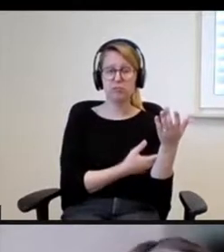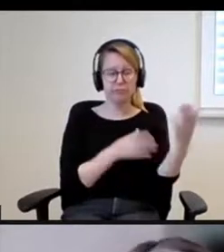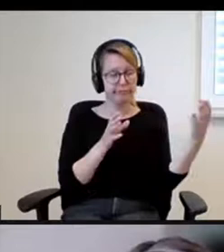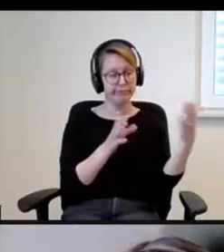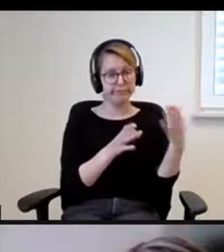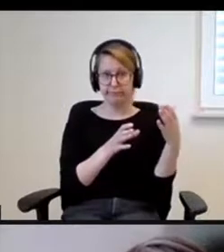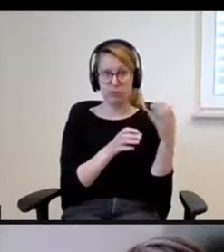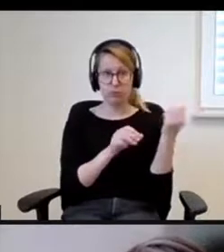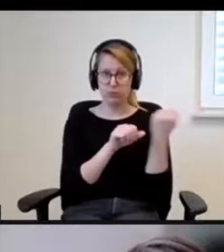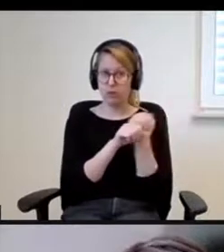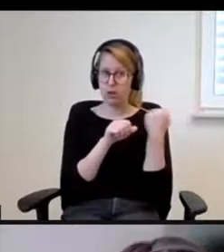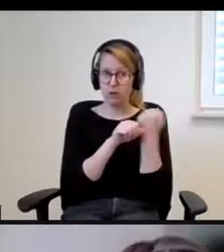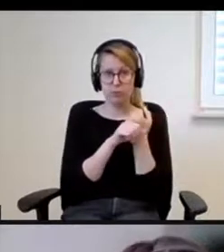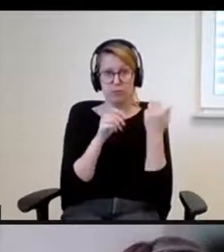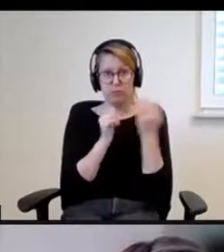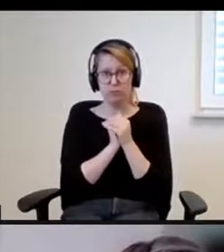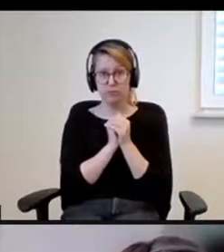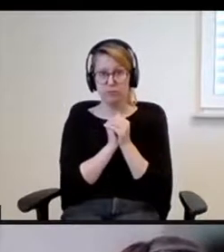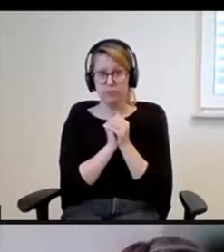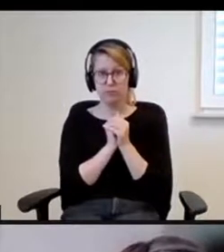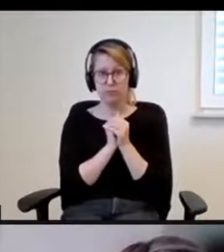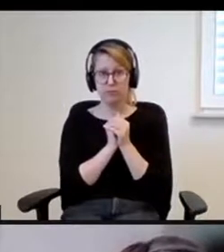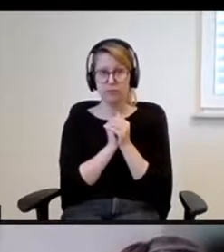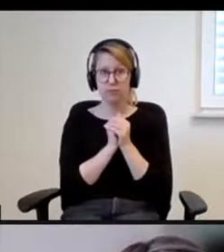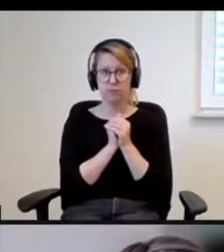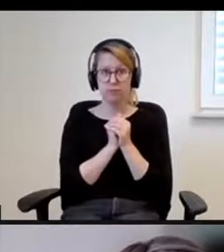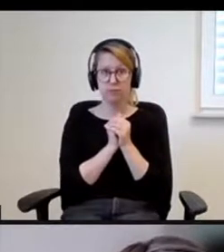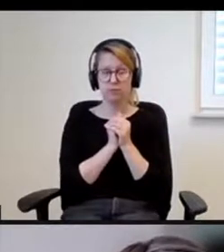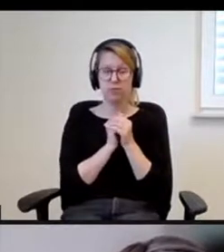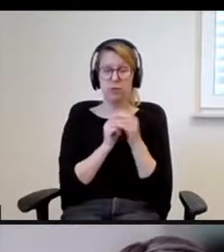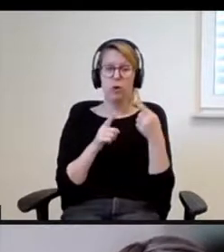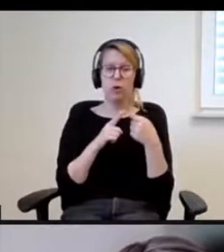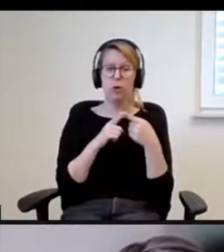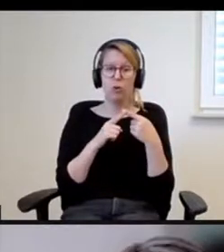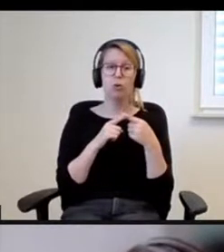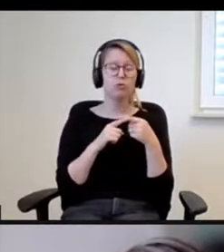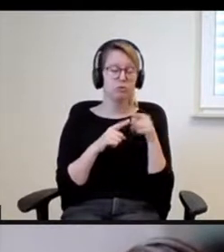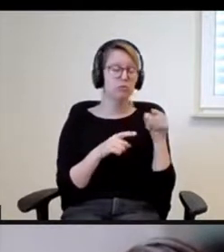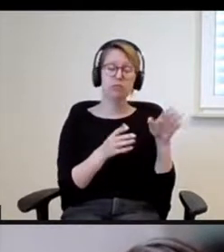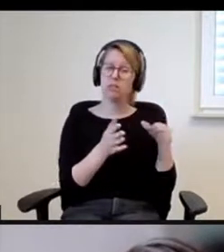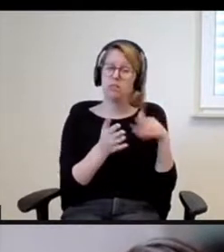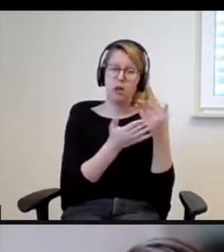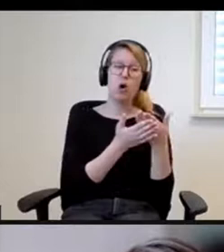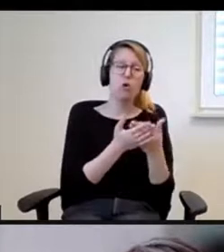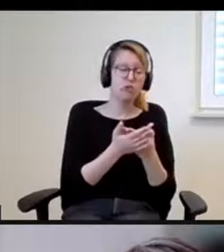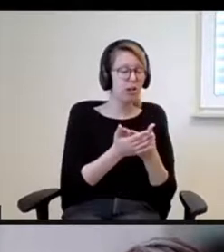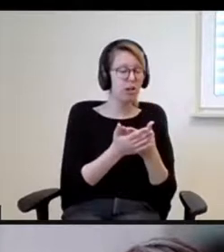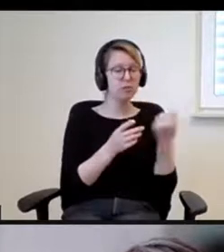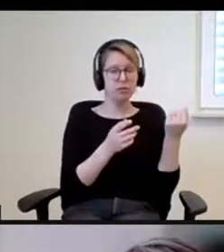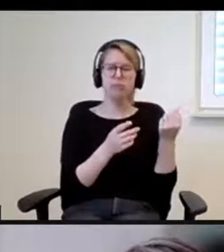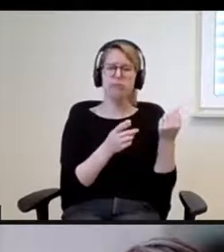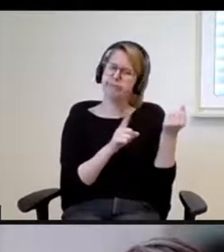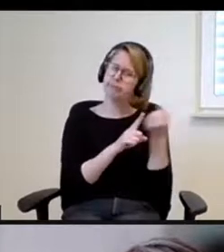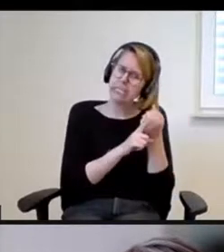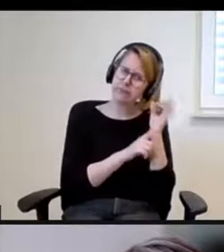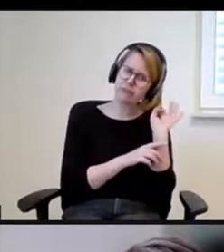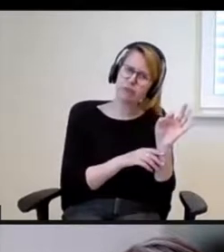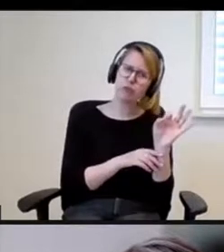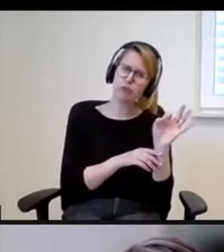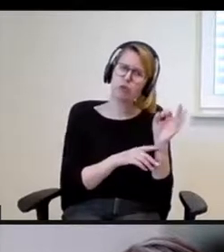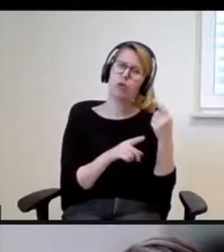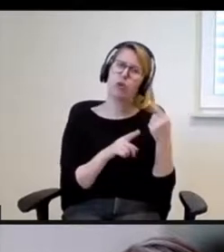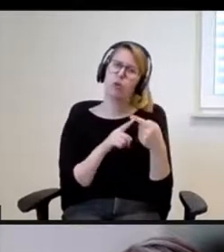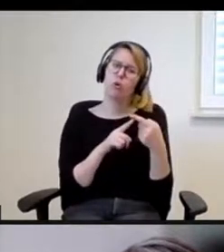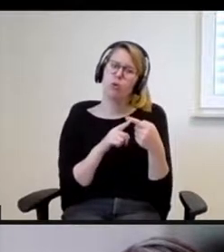sich zu einem großen Teil kann für so eine Aufgabe ersetzen und immer auch kann